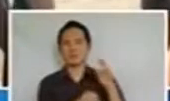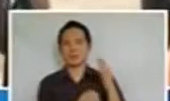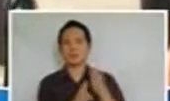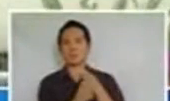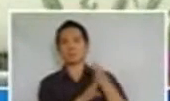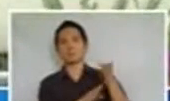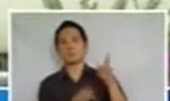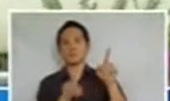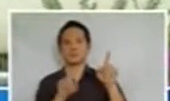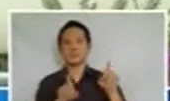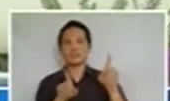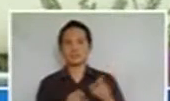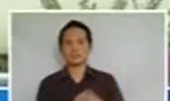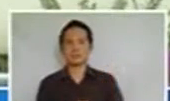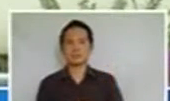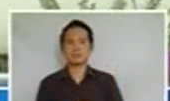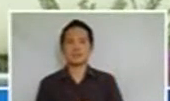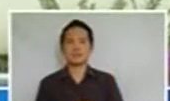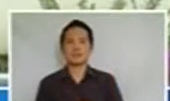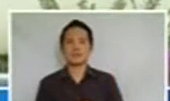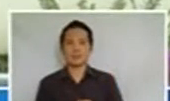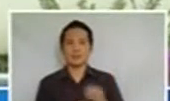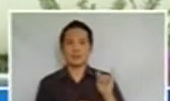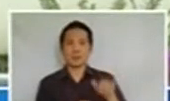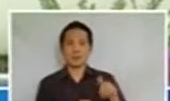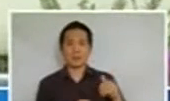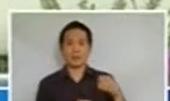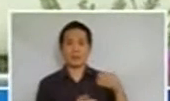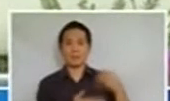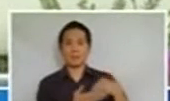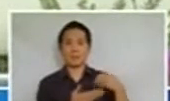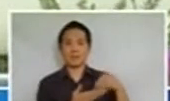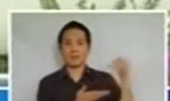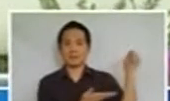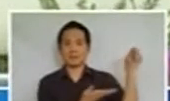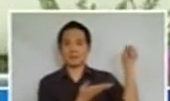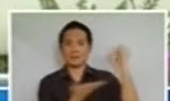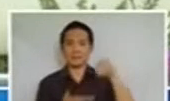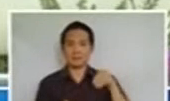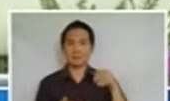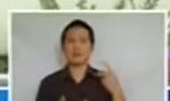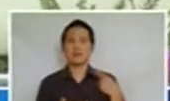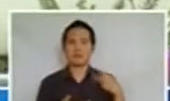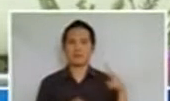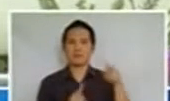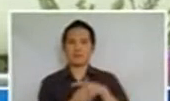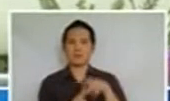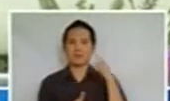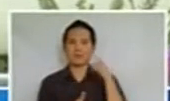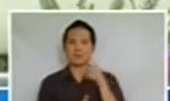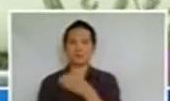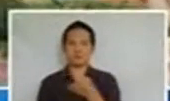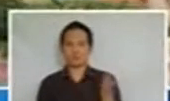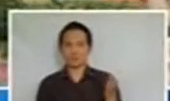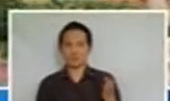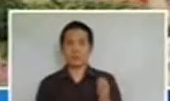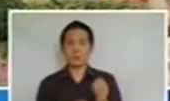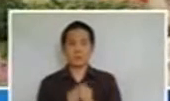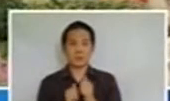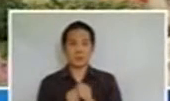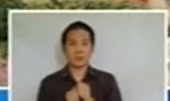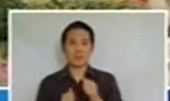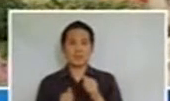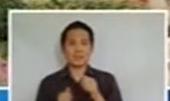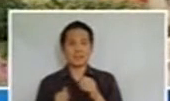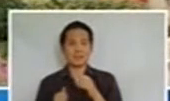city government. Bago simulan ang nasabing free testing ay maglalabas ng mga guideline ang city government ng Davao kung